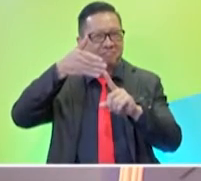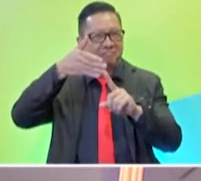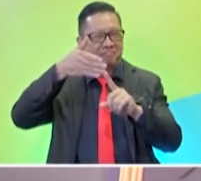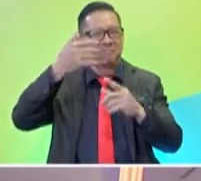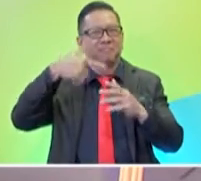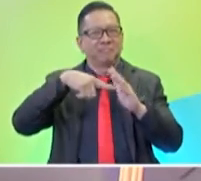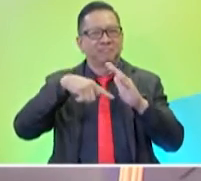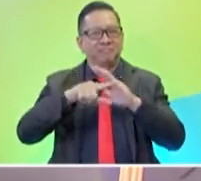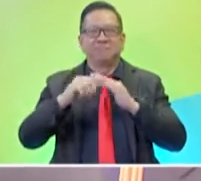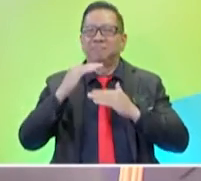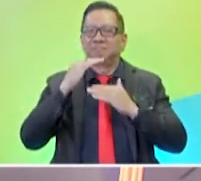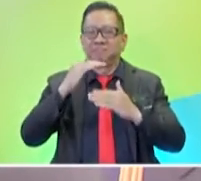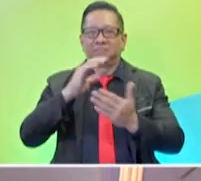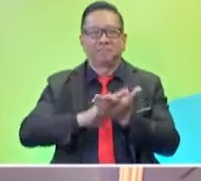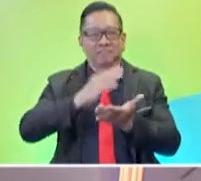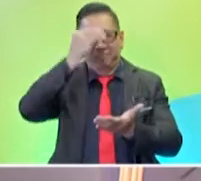melibatkan standard pembelajaran